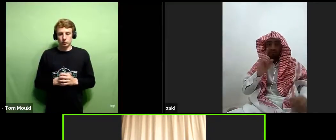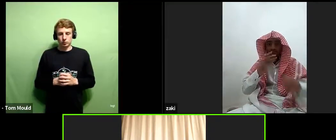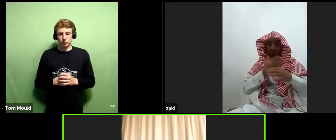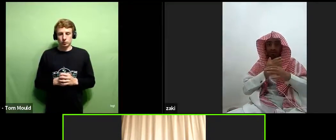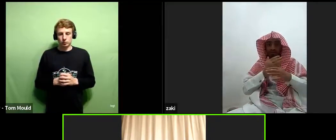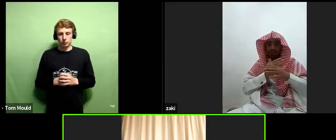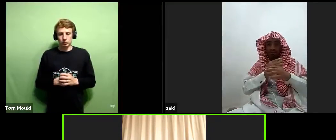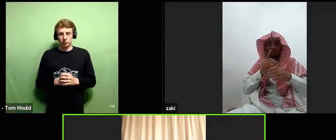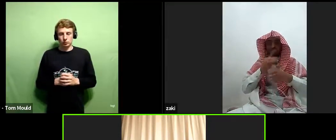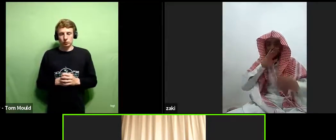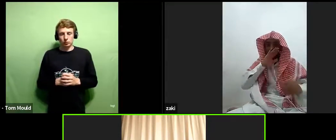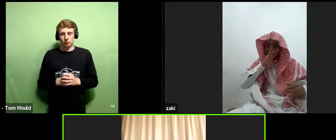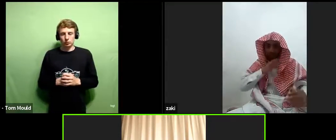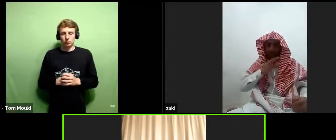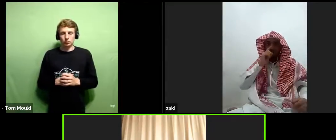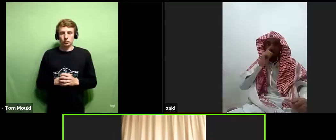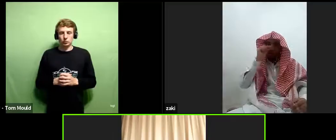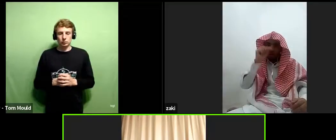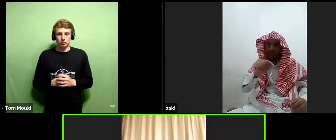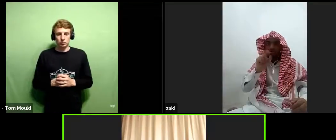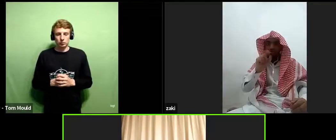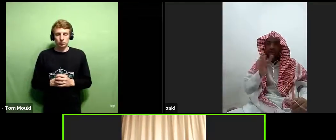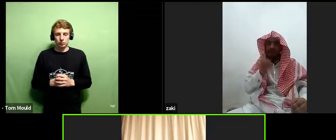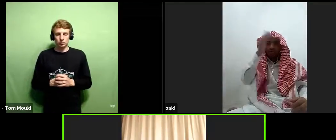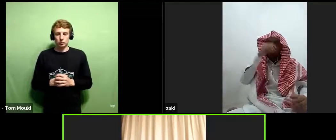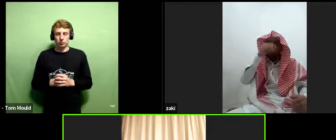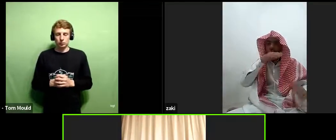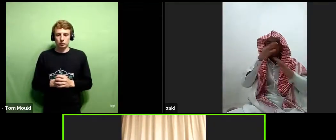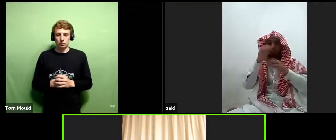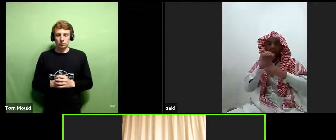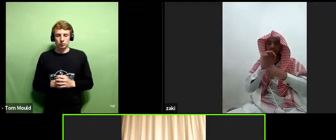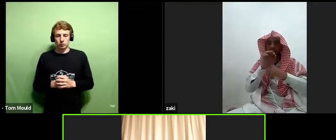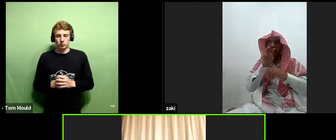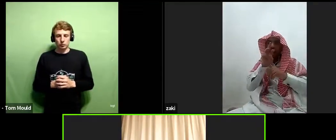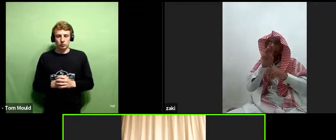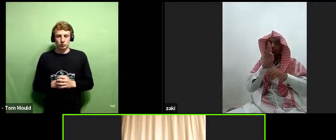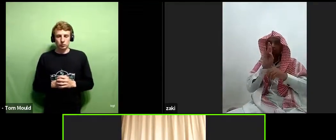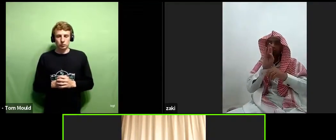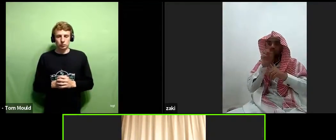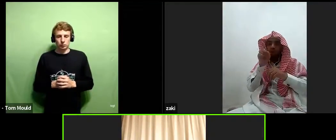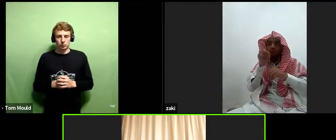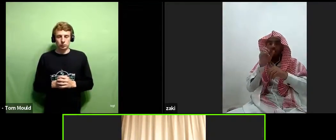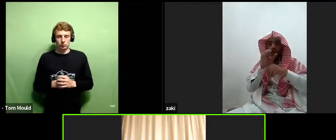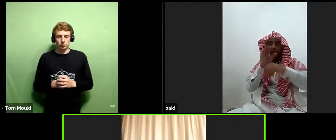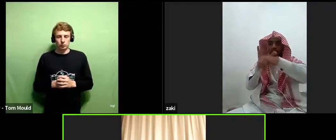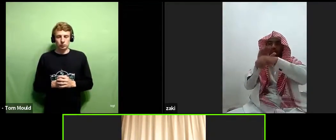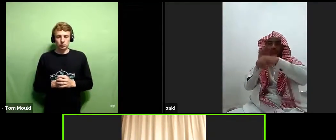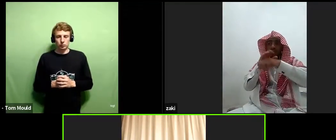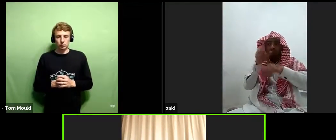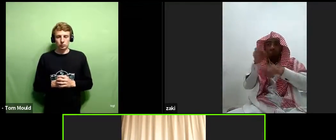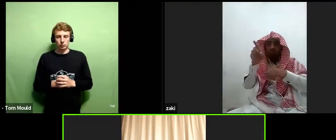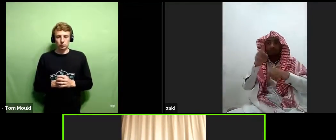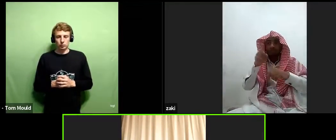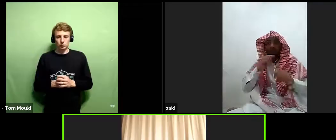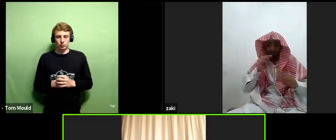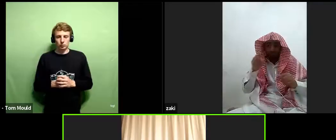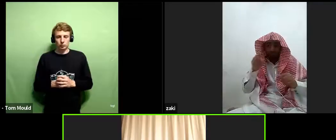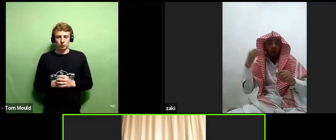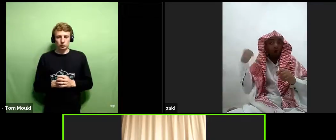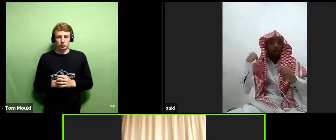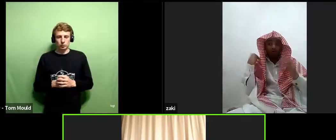المشقة، ولهذا قال النبي صلى الله عليه وسلم لعائشة أجرك على قدر نصبك على قدر